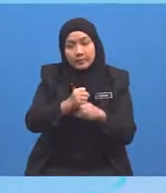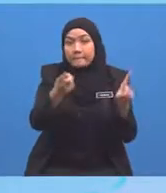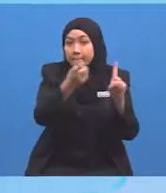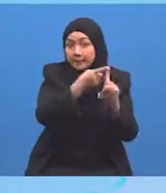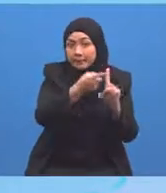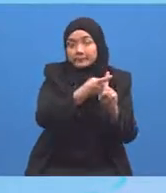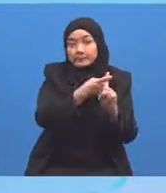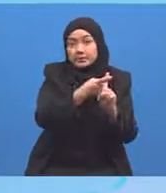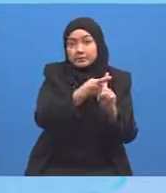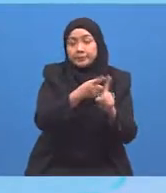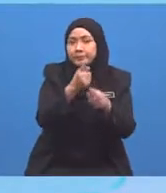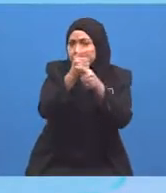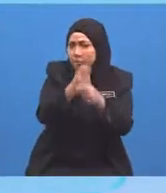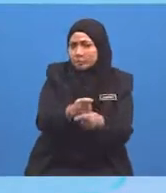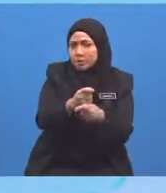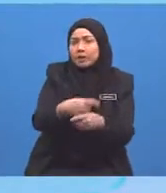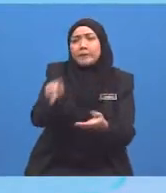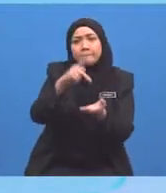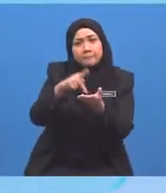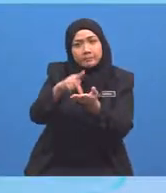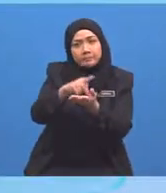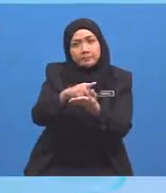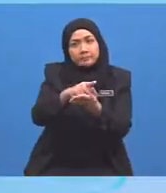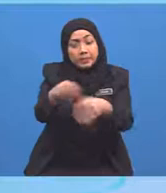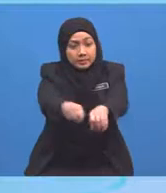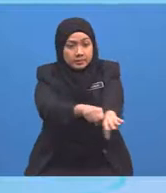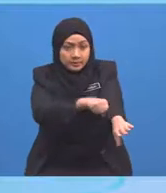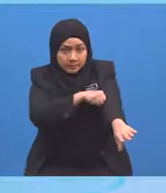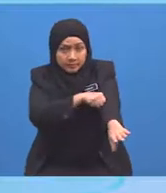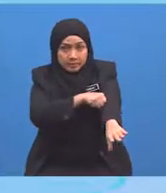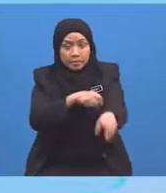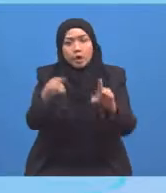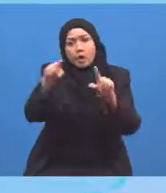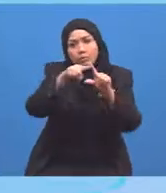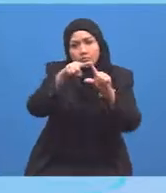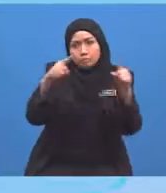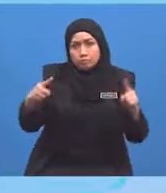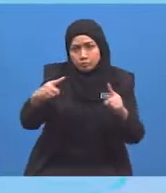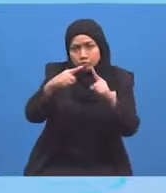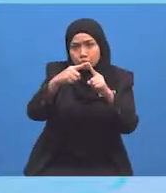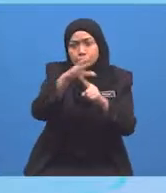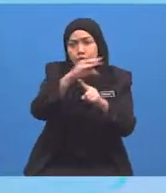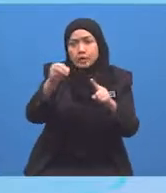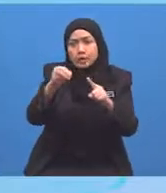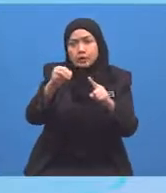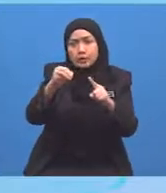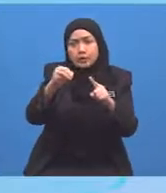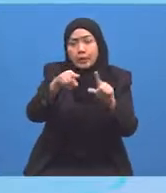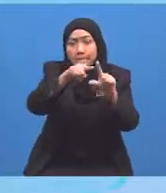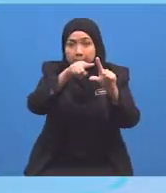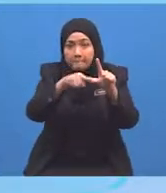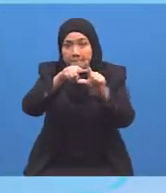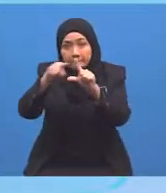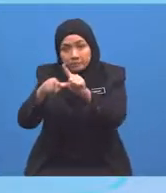pertama, menentukan bilangan sisi, bucu dan pepenjuru bagi